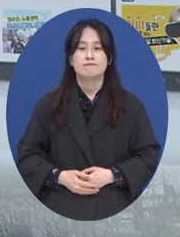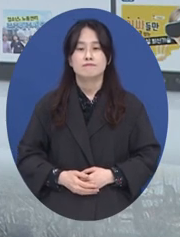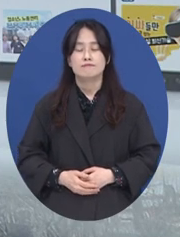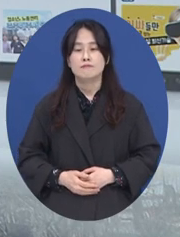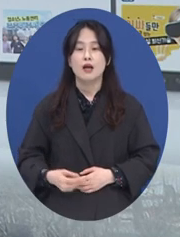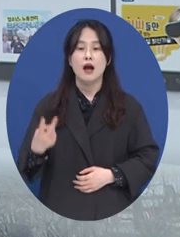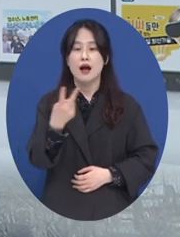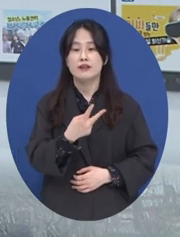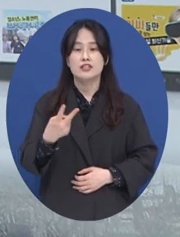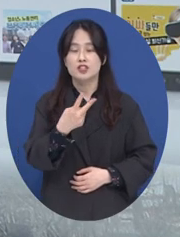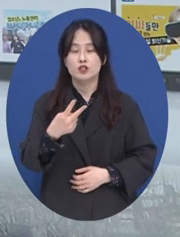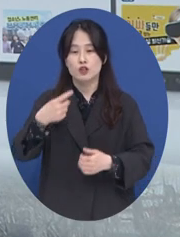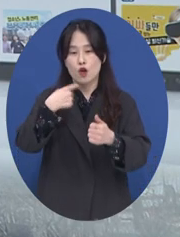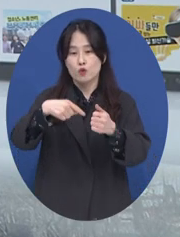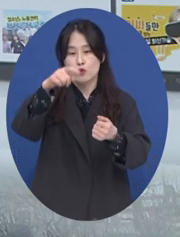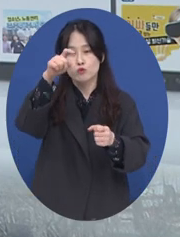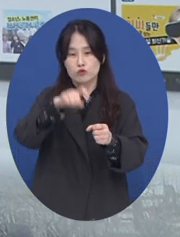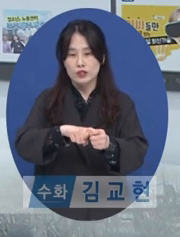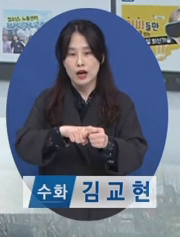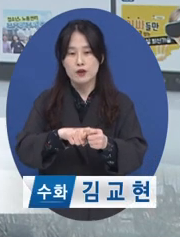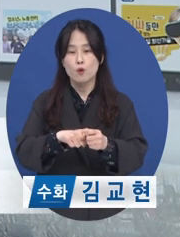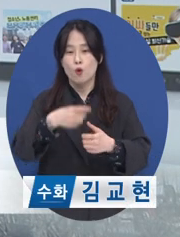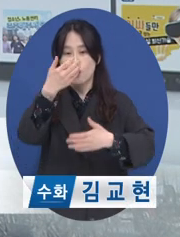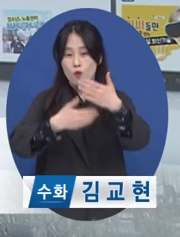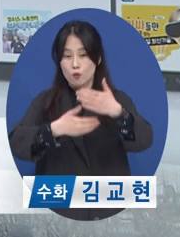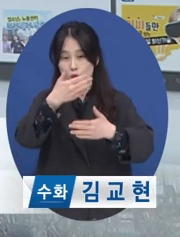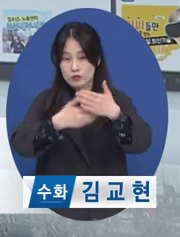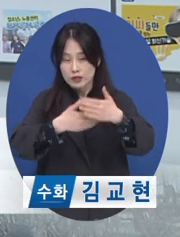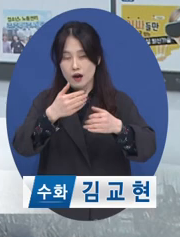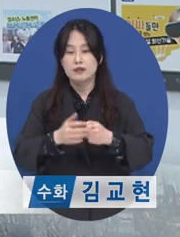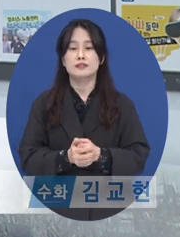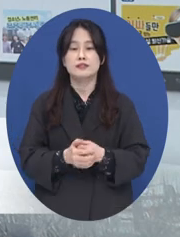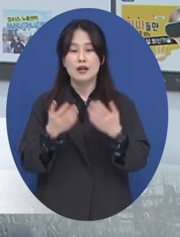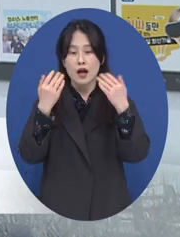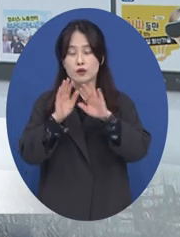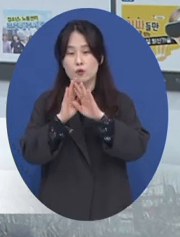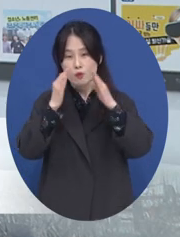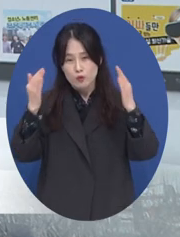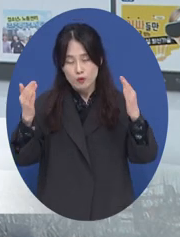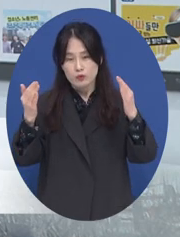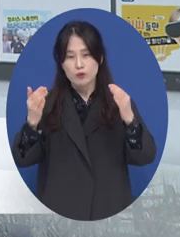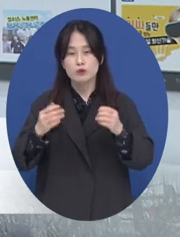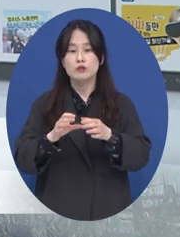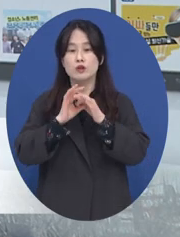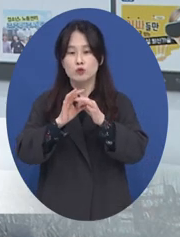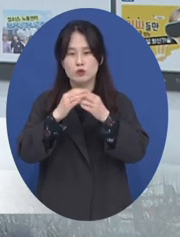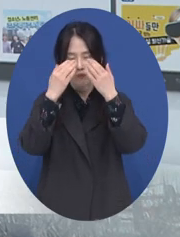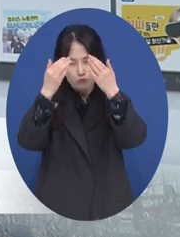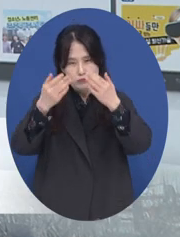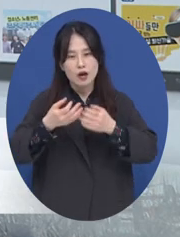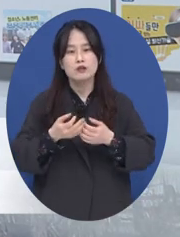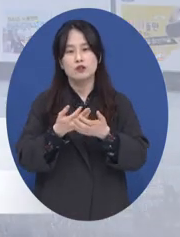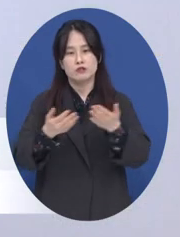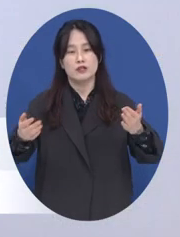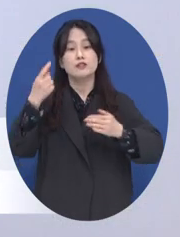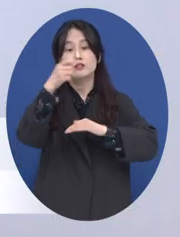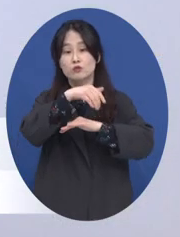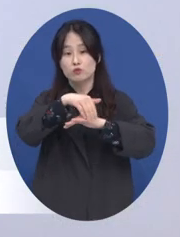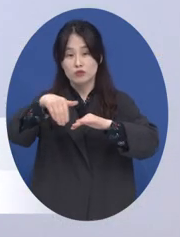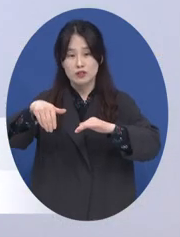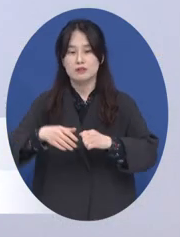경기도가 2000여개의 교육용 동영상 콘텐츠를 온라인 기하겠다 를 원격 수업자료 로 무상 제공합니다